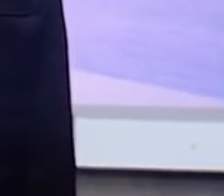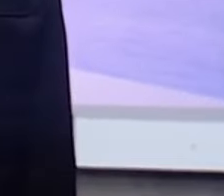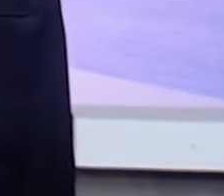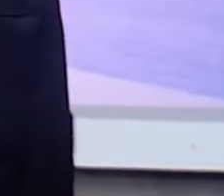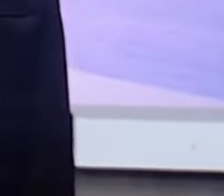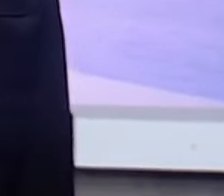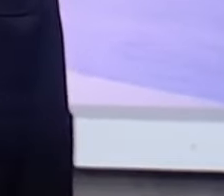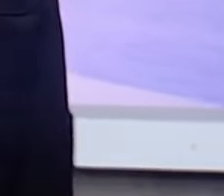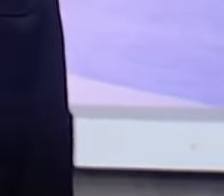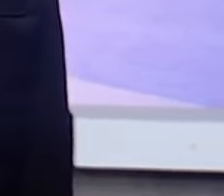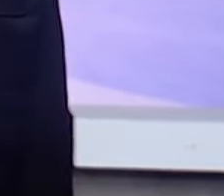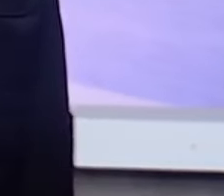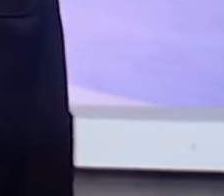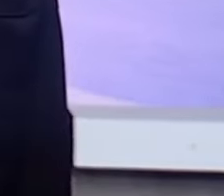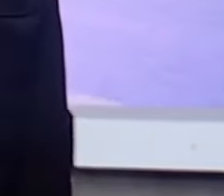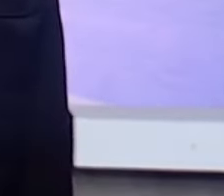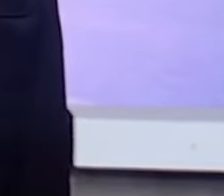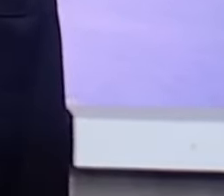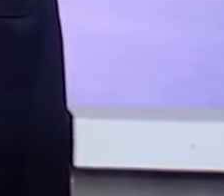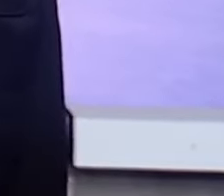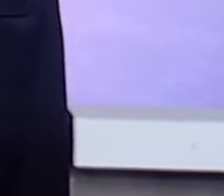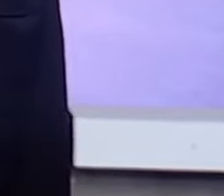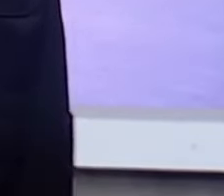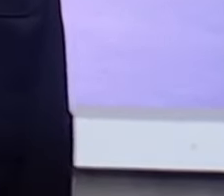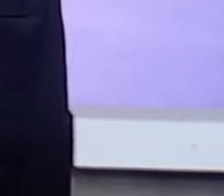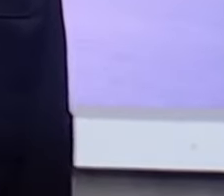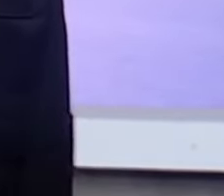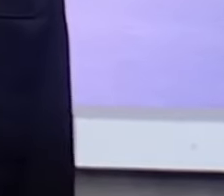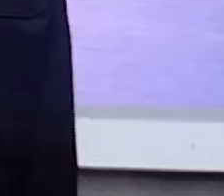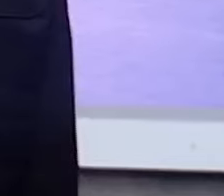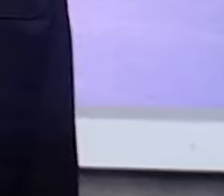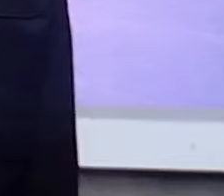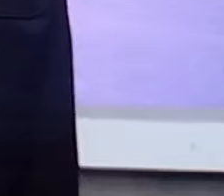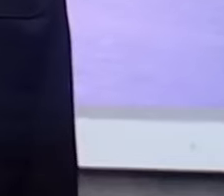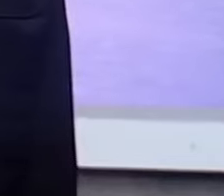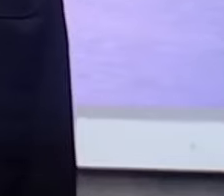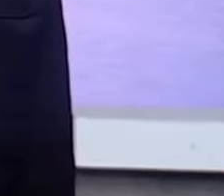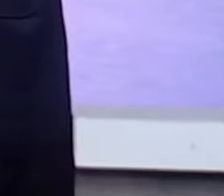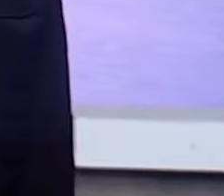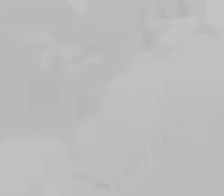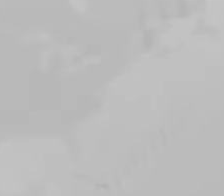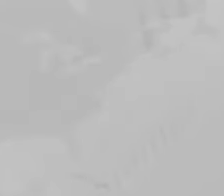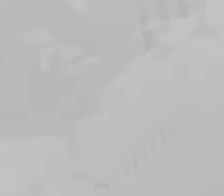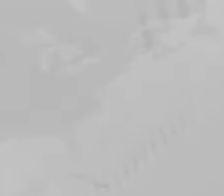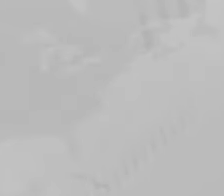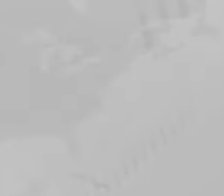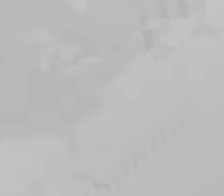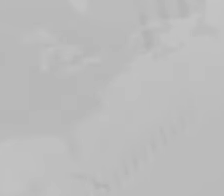samahan niyo kami sa GMA Pinoy TV at sa www.gmanews.tv.